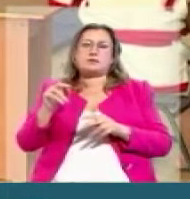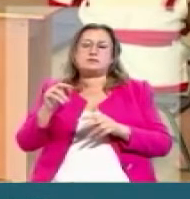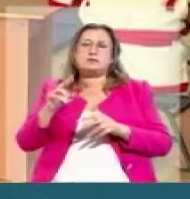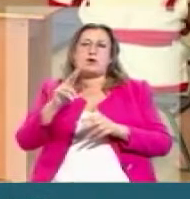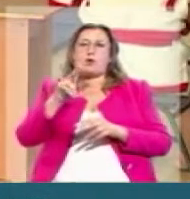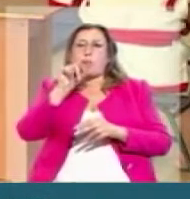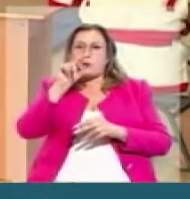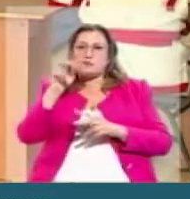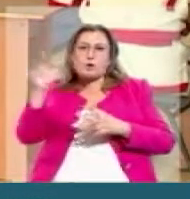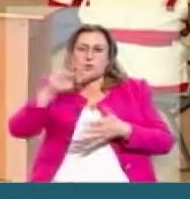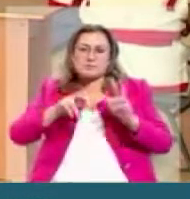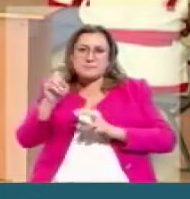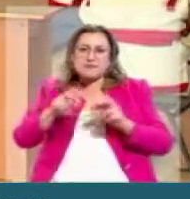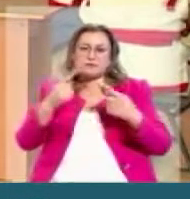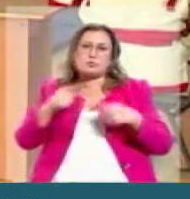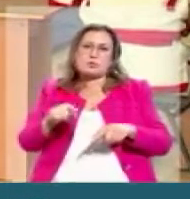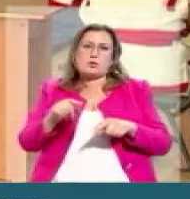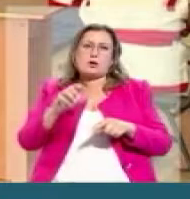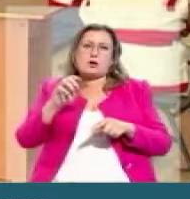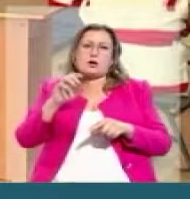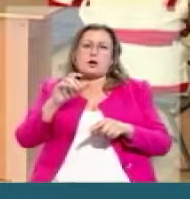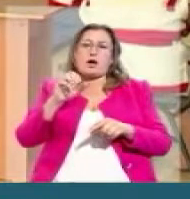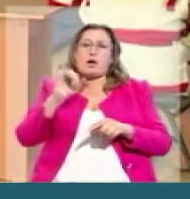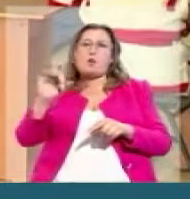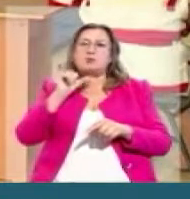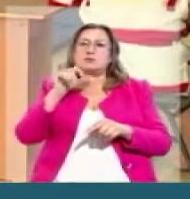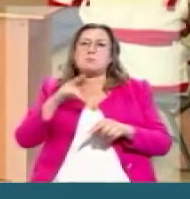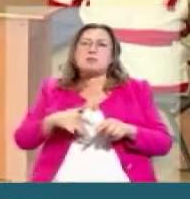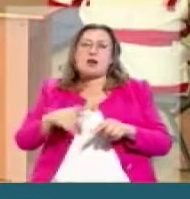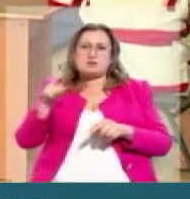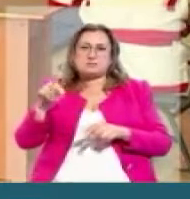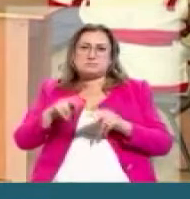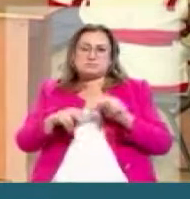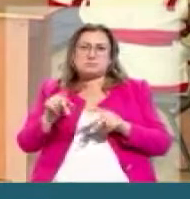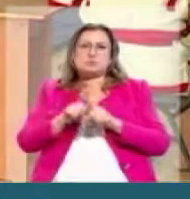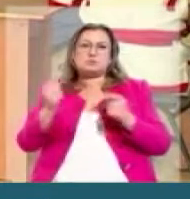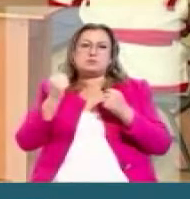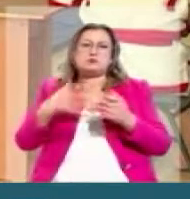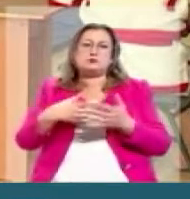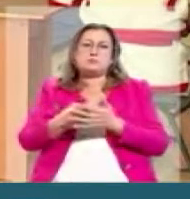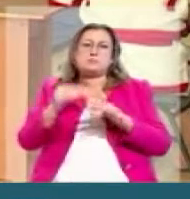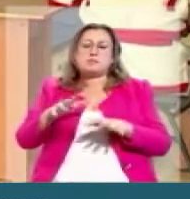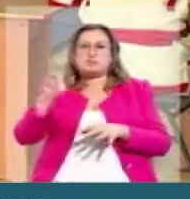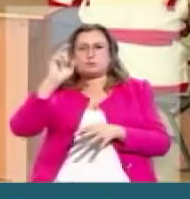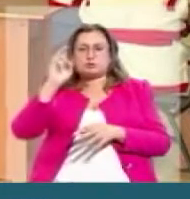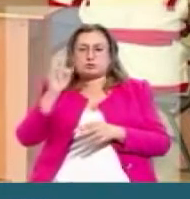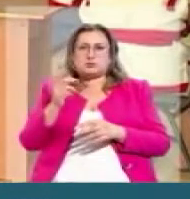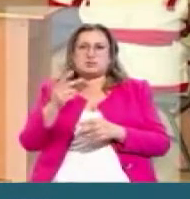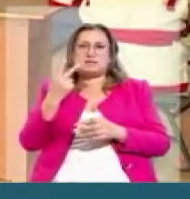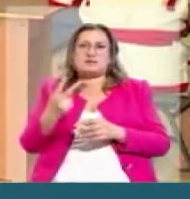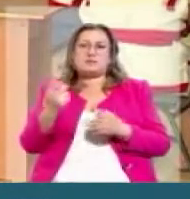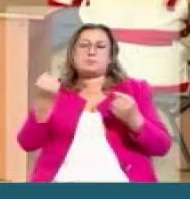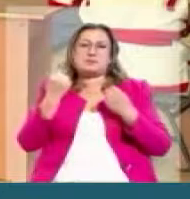с Комаровским горным предприятием, другое с АО «Кустанайские минералы». Также строятся спортивные площадки за счет средств местного бюджета.